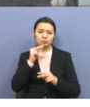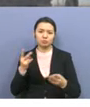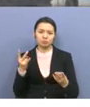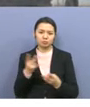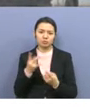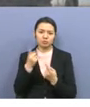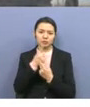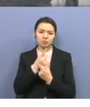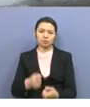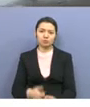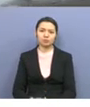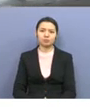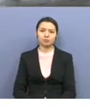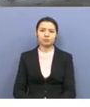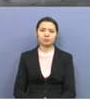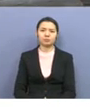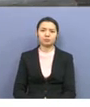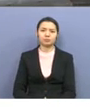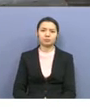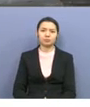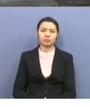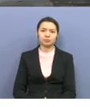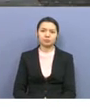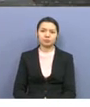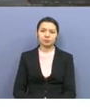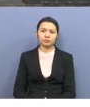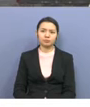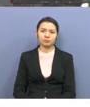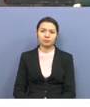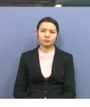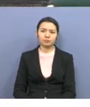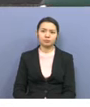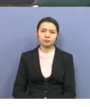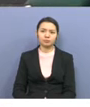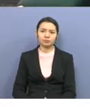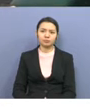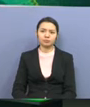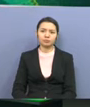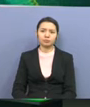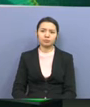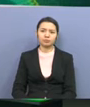ескертеді. Ерболат Серікбай, Василий Вережников, Жахангер Мухамбетов, Көкшақпарат.